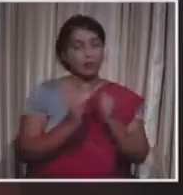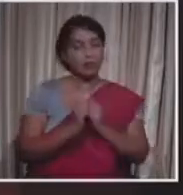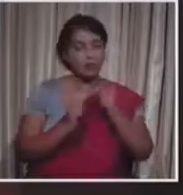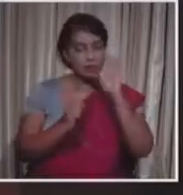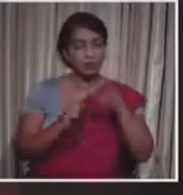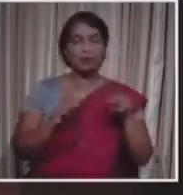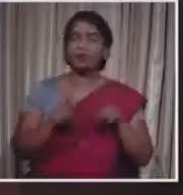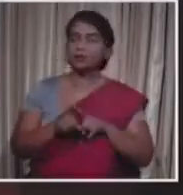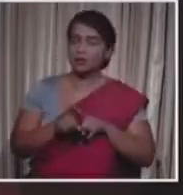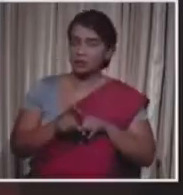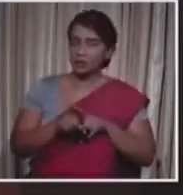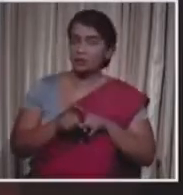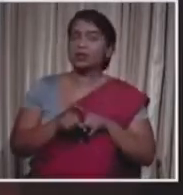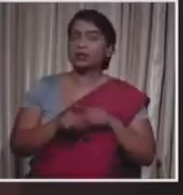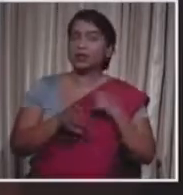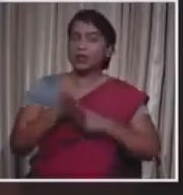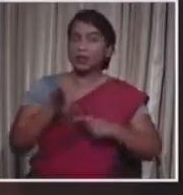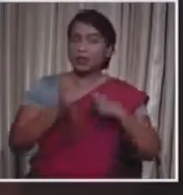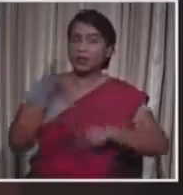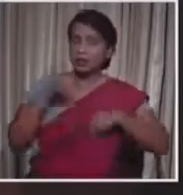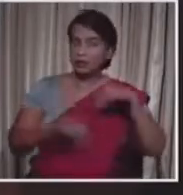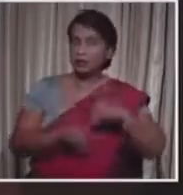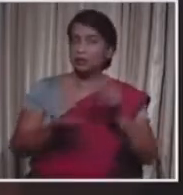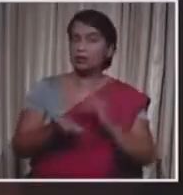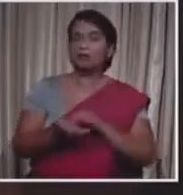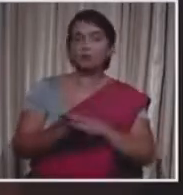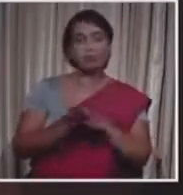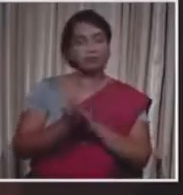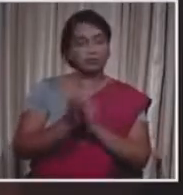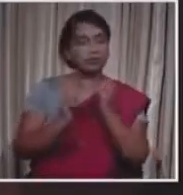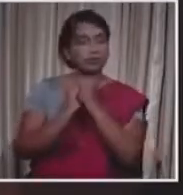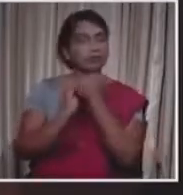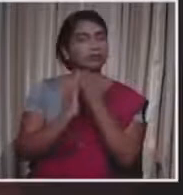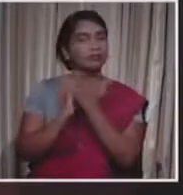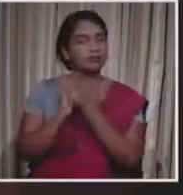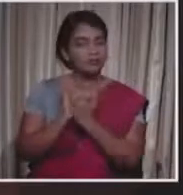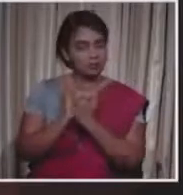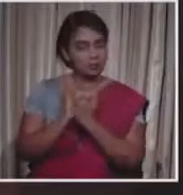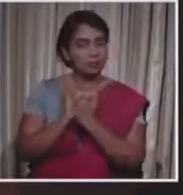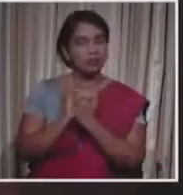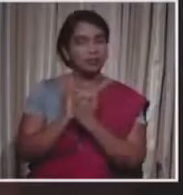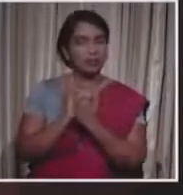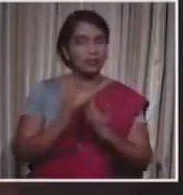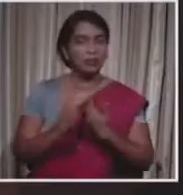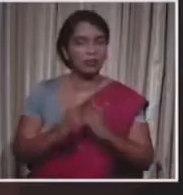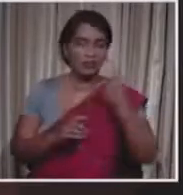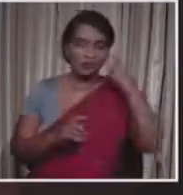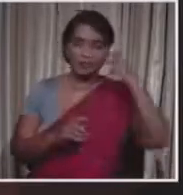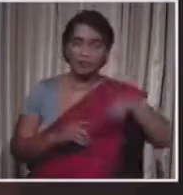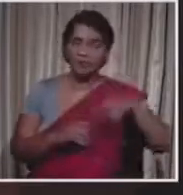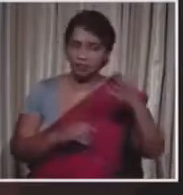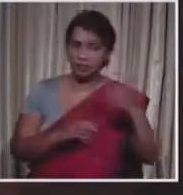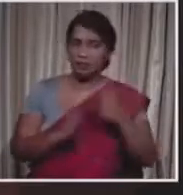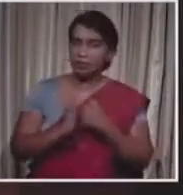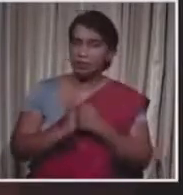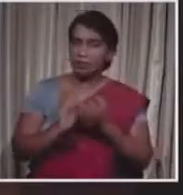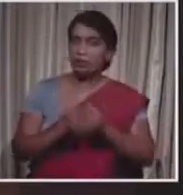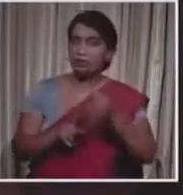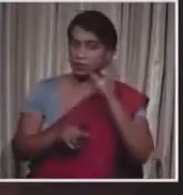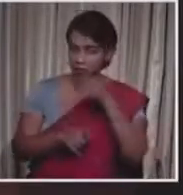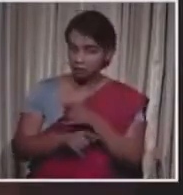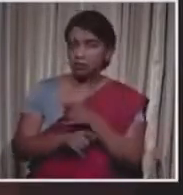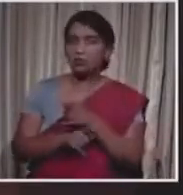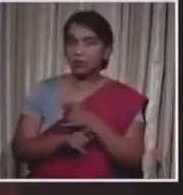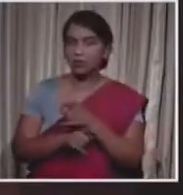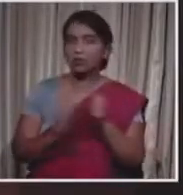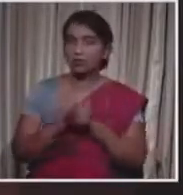වගේම දේශපාලන ප්‍රතිසංස්කරණ ක්‍රියාවලිය මං විශ්වාස කරනවා ගරු ජනාධිපතිතුමා